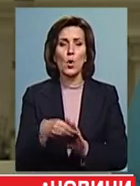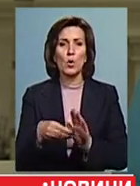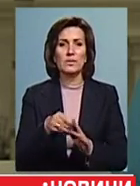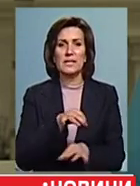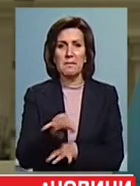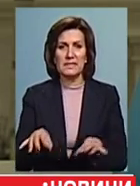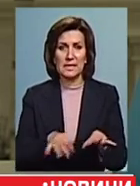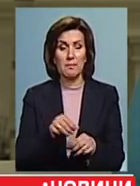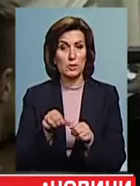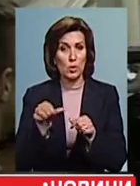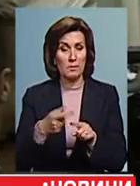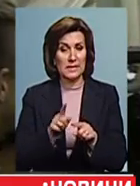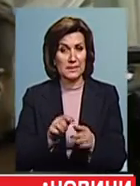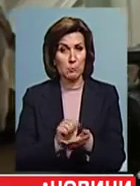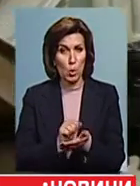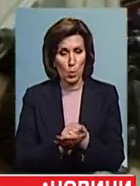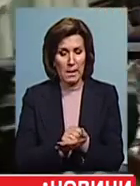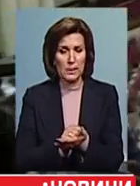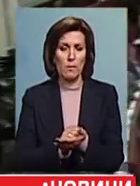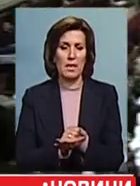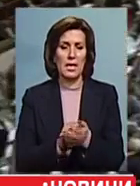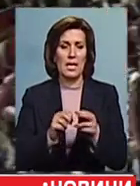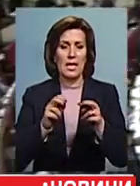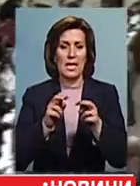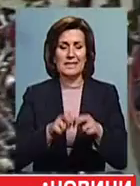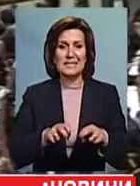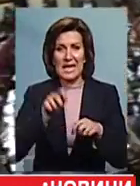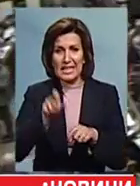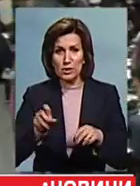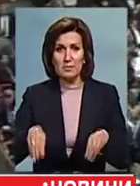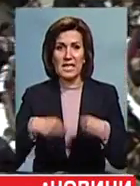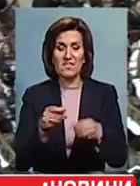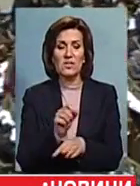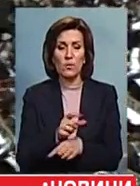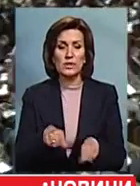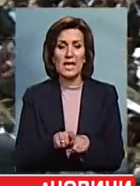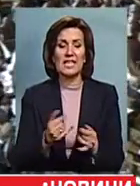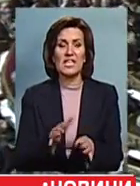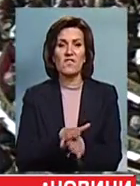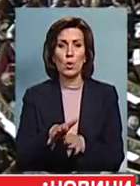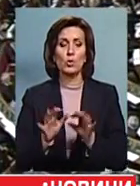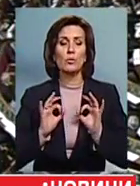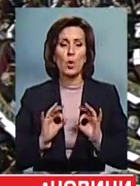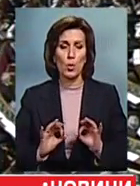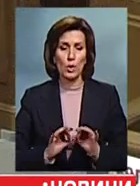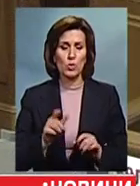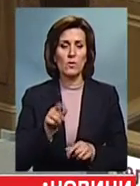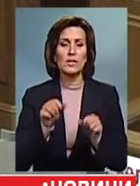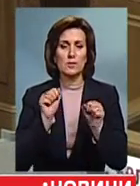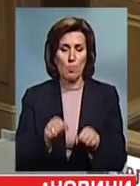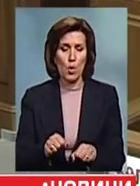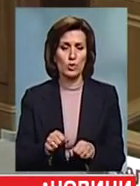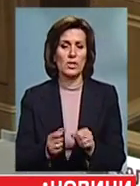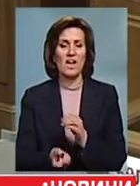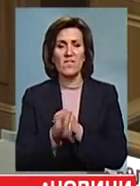корупційними схемами. Зокрема, за цим документом слідчим цього агентства надаватимуться ті ж функції, які нині виконує прокуратура. Вони